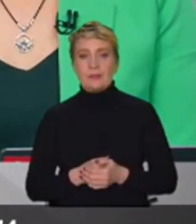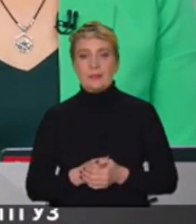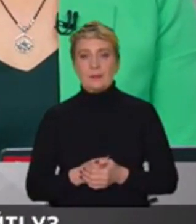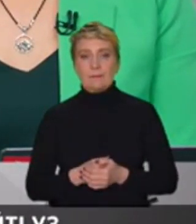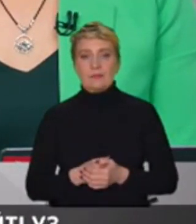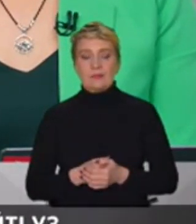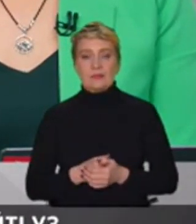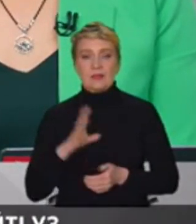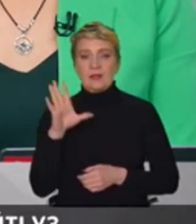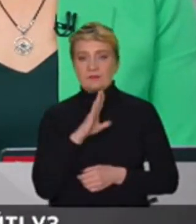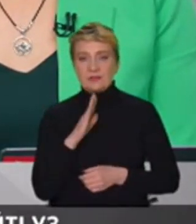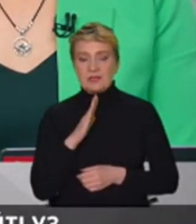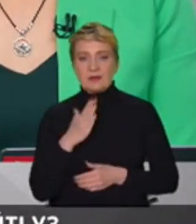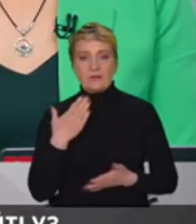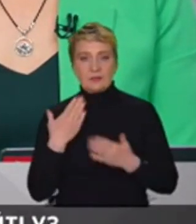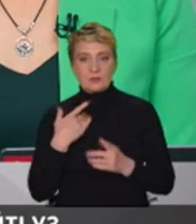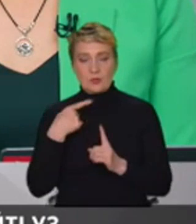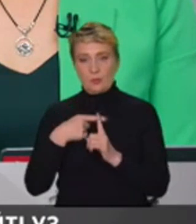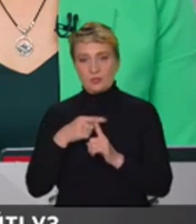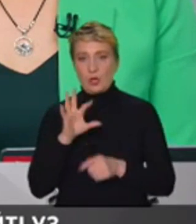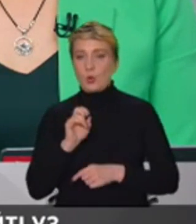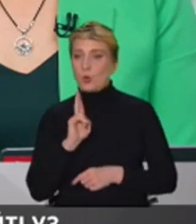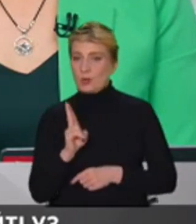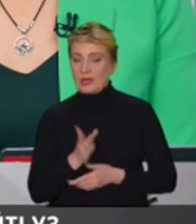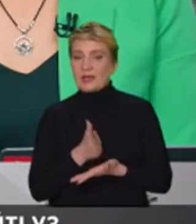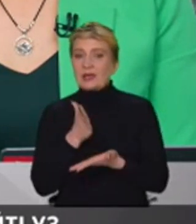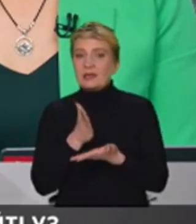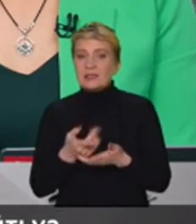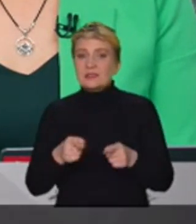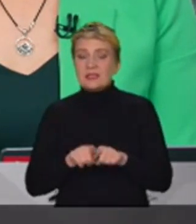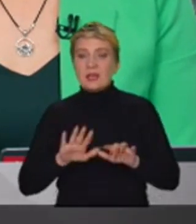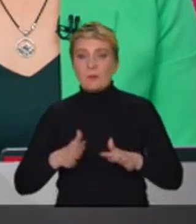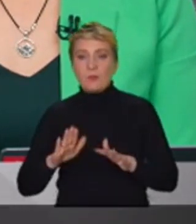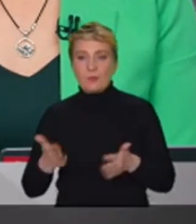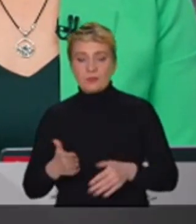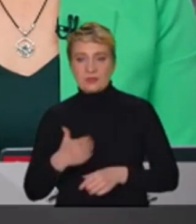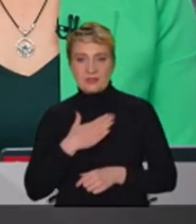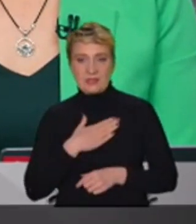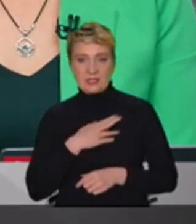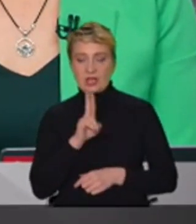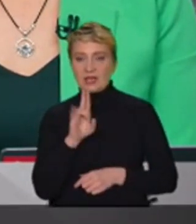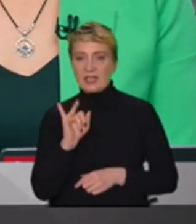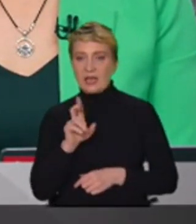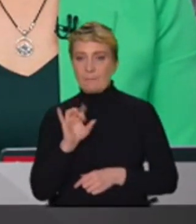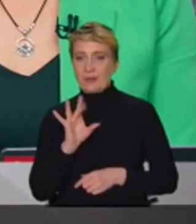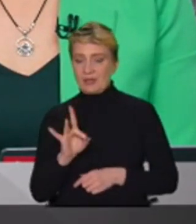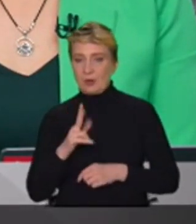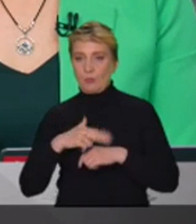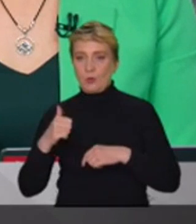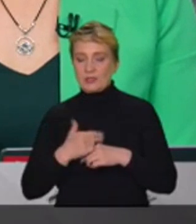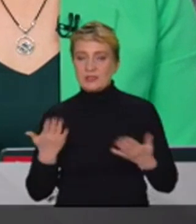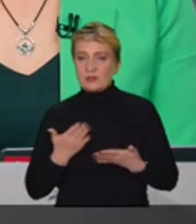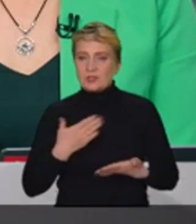відгукувались дуже позитивно. Окей, але є ще такий момент. Є наша кіберполіція, яка колись там дуже